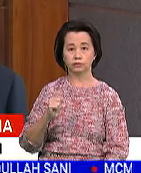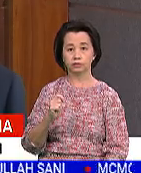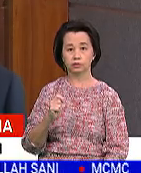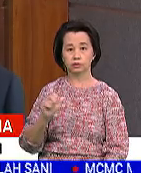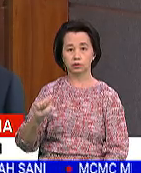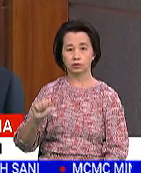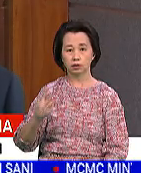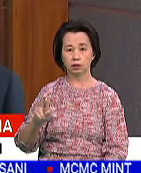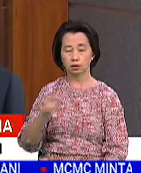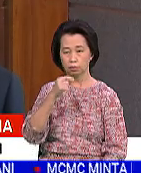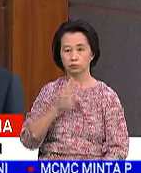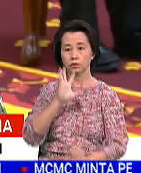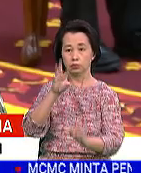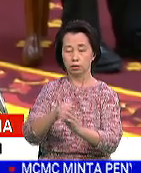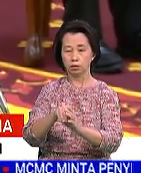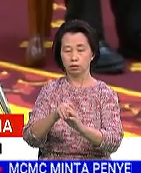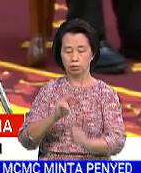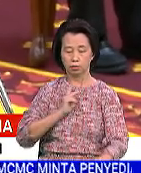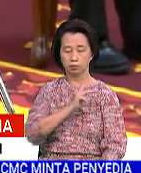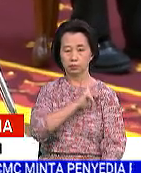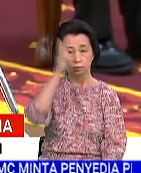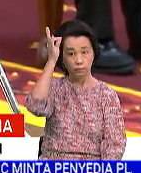menyertai dalam Kabinet Persekutuan.